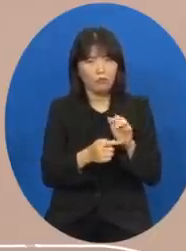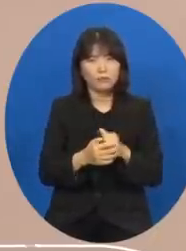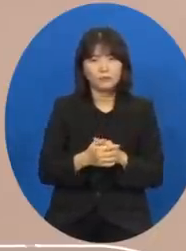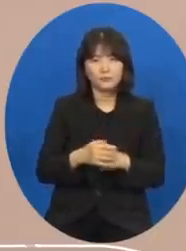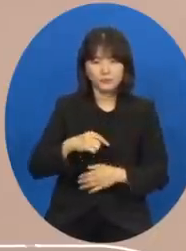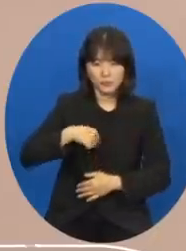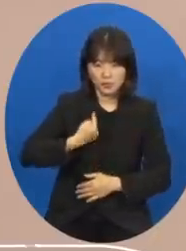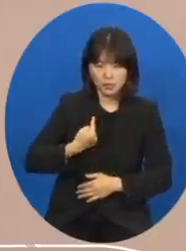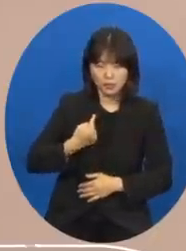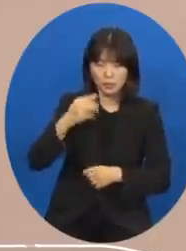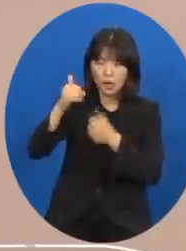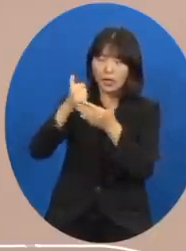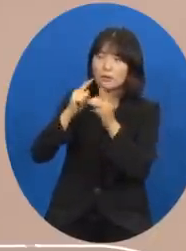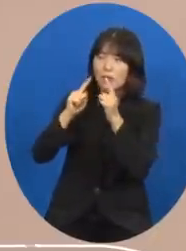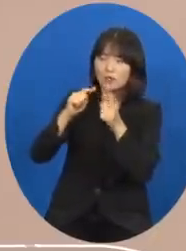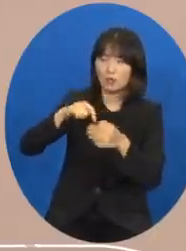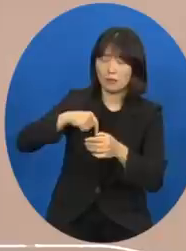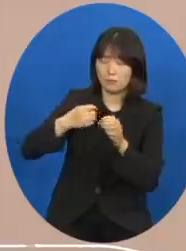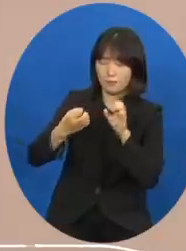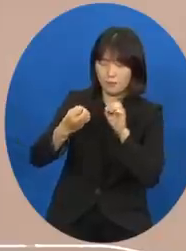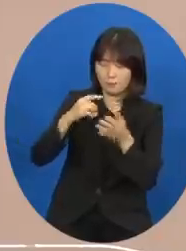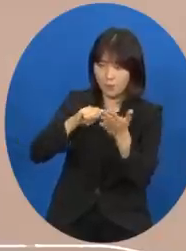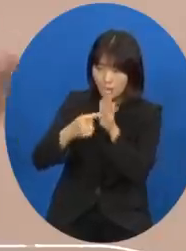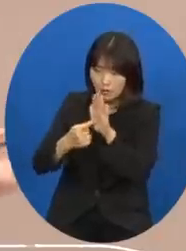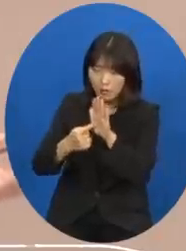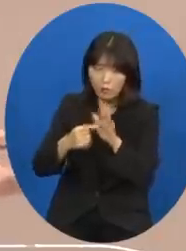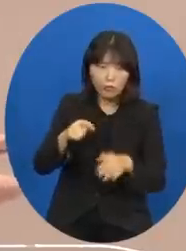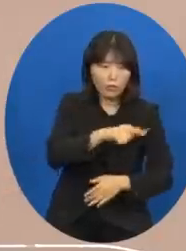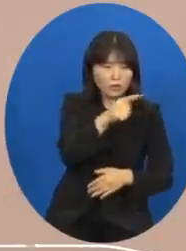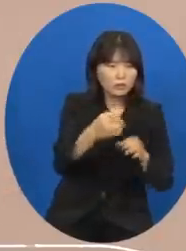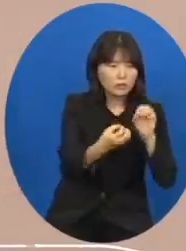하나님의 말씀에 반응하는 거하고 그들이 반응하는 거 너무 다른 거예요.